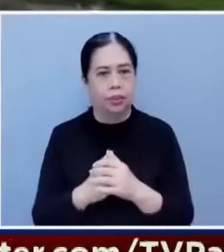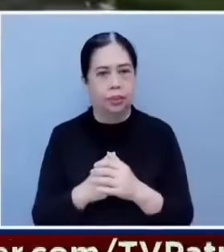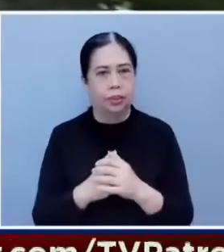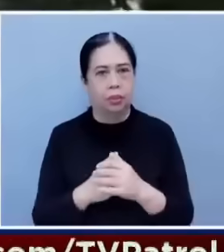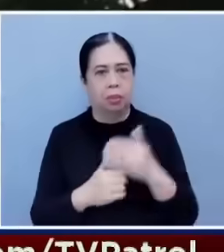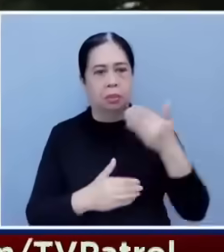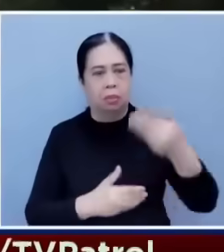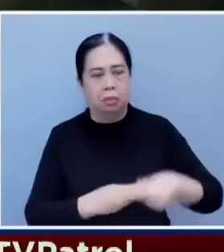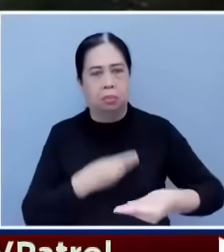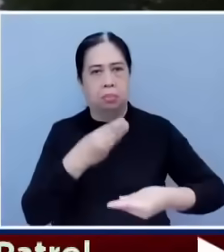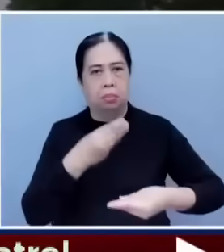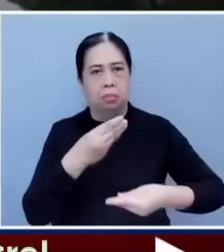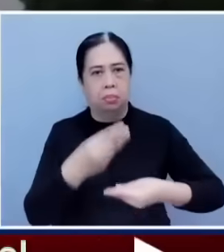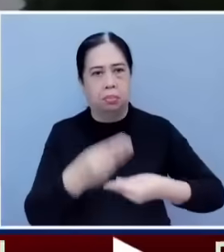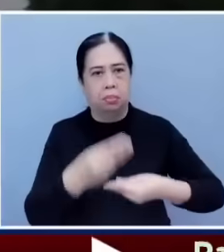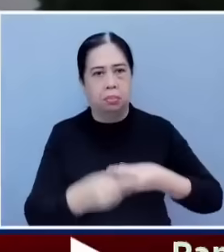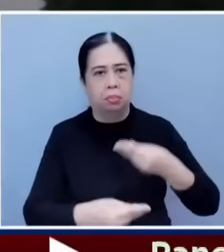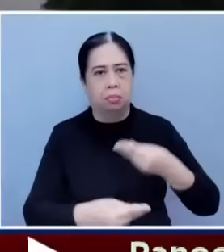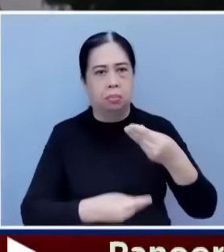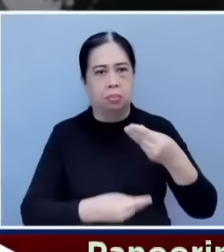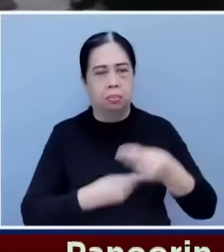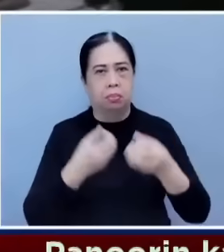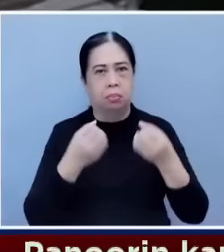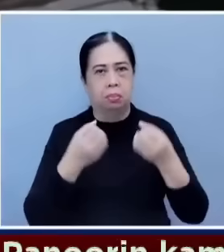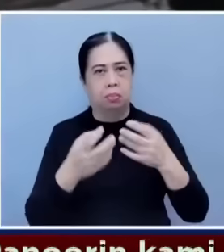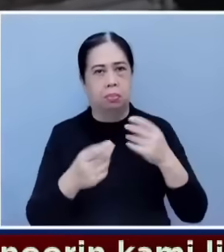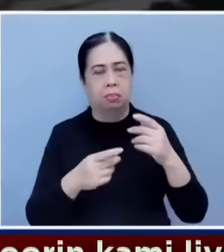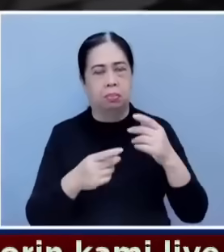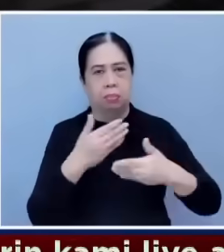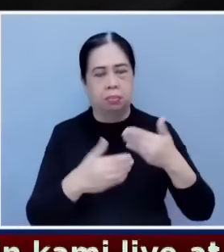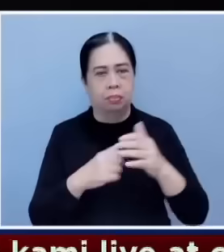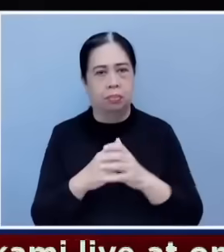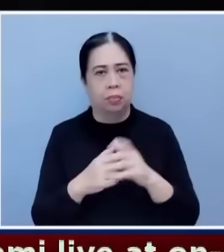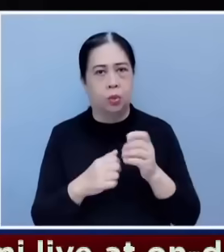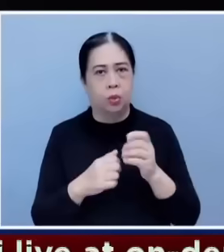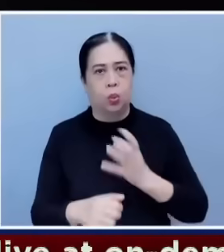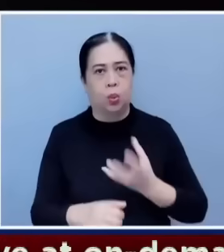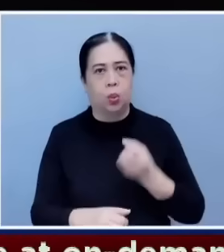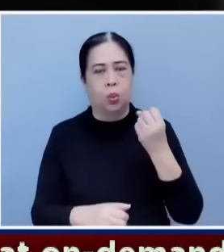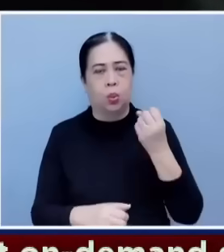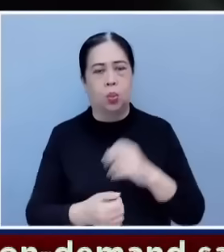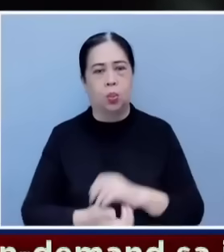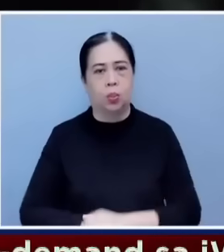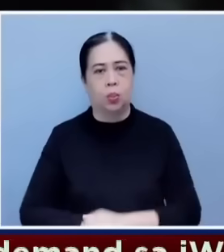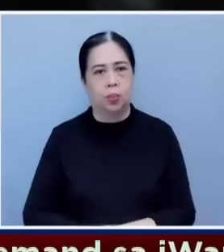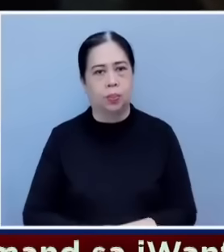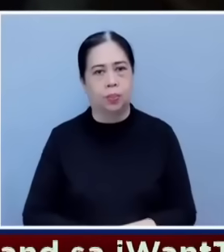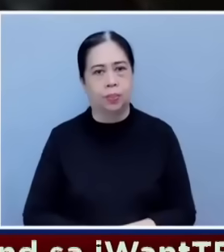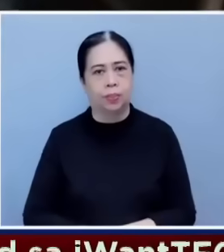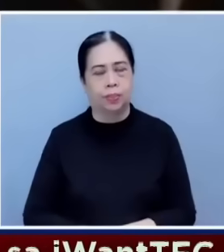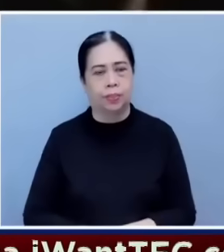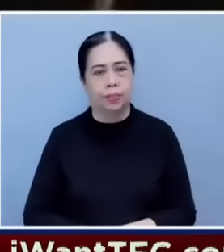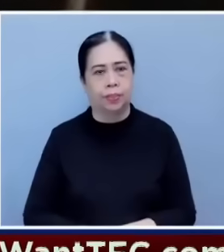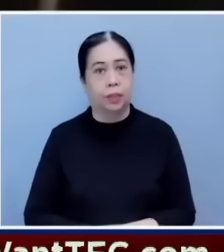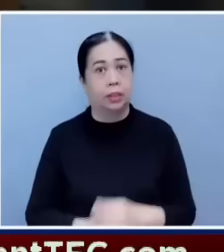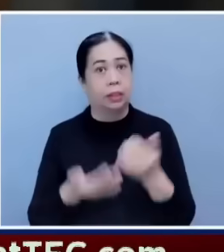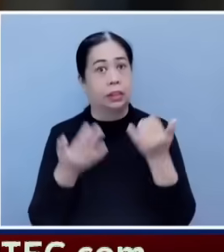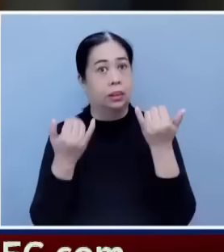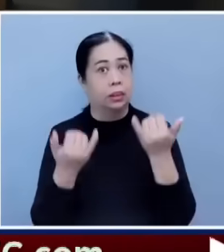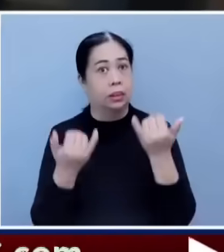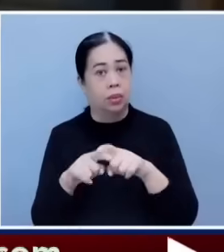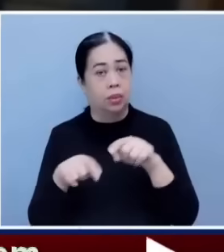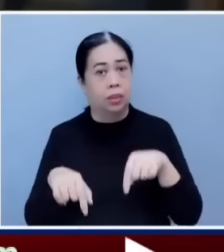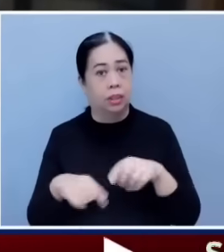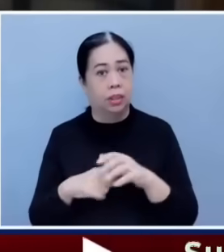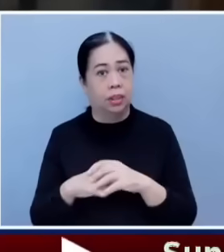Nagpasalin-salin na sa maraming henerasyon ang pag-aari nito. At sa ngayon, ang nakatira dito ay